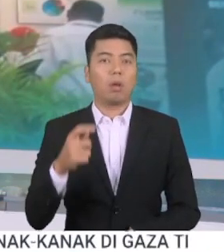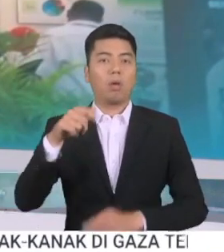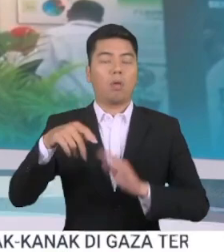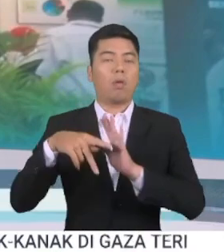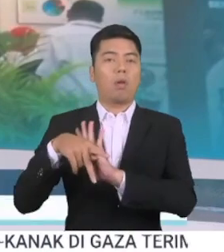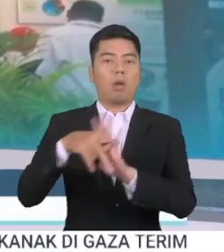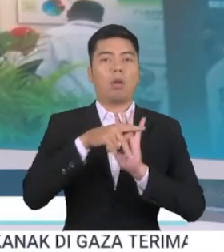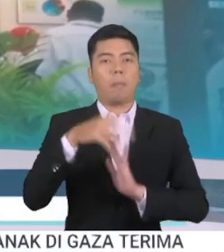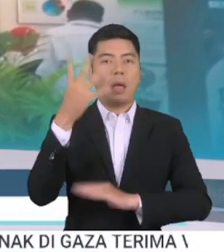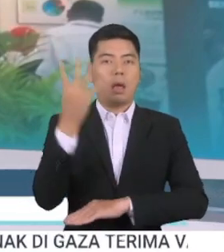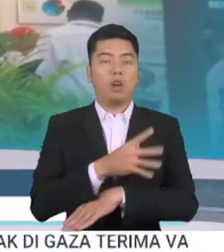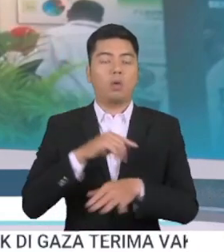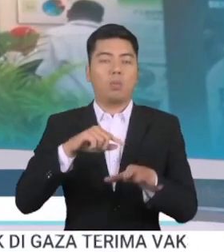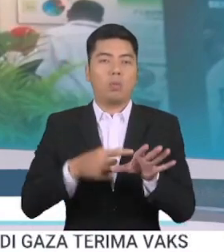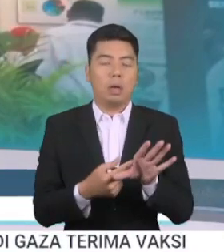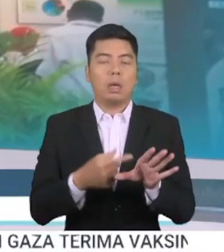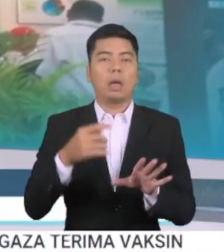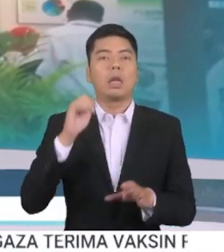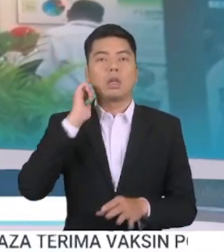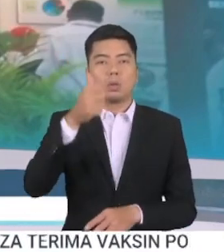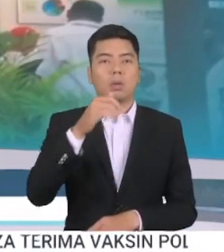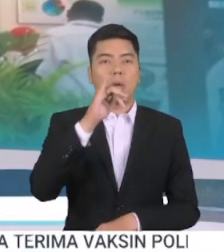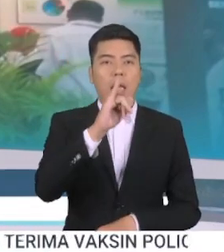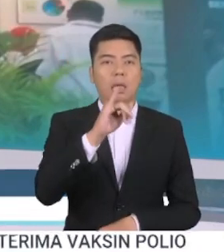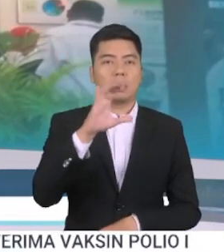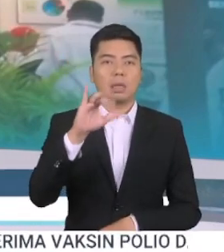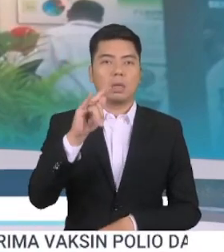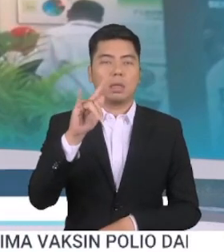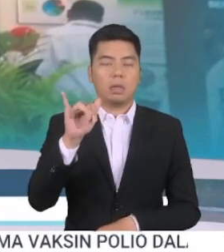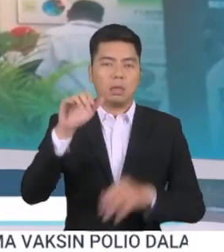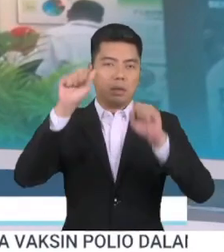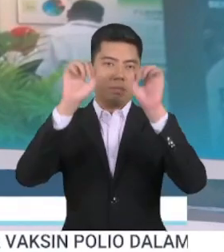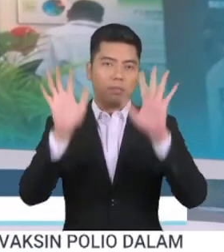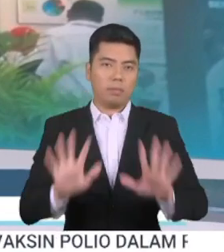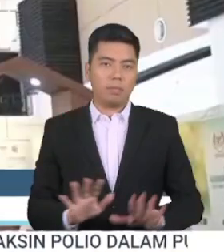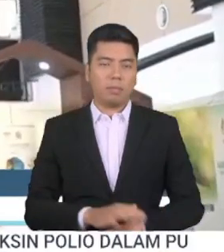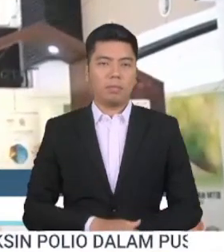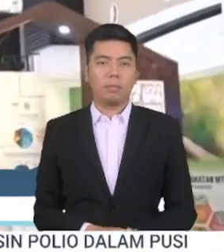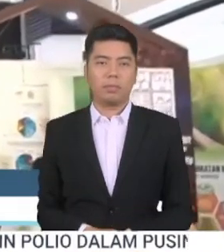berlangsung selama 4 hari bermula esok di Central ICT Shah Alam, Selangor.